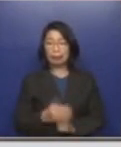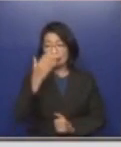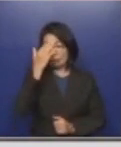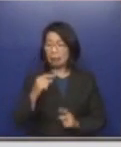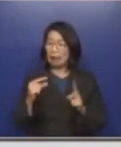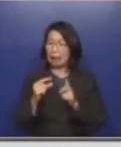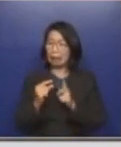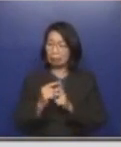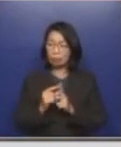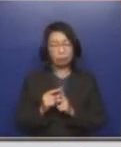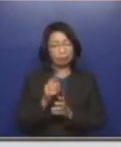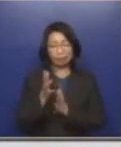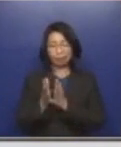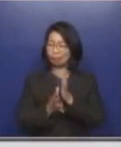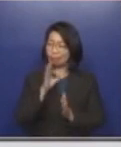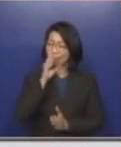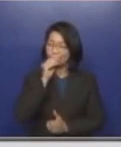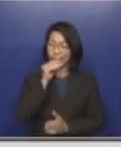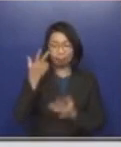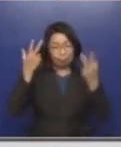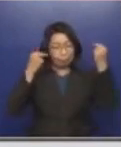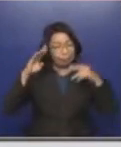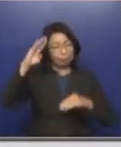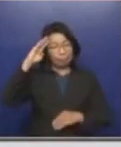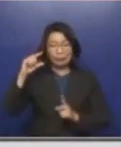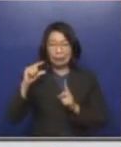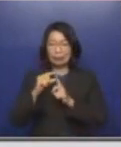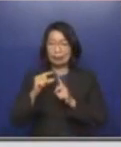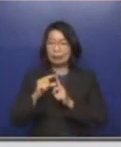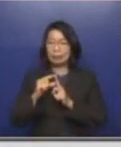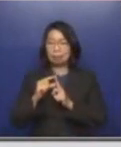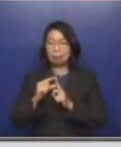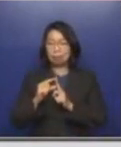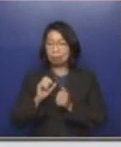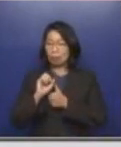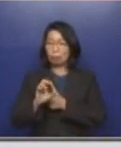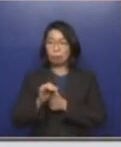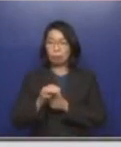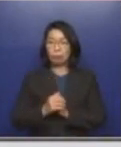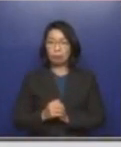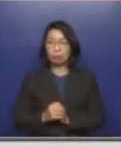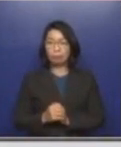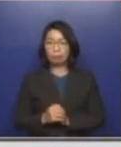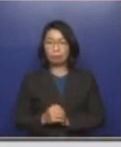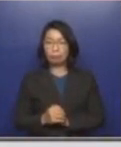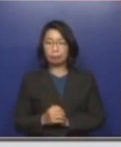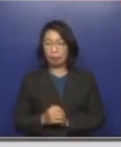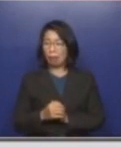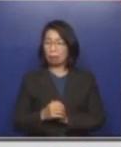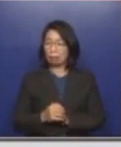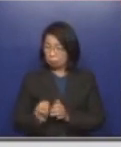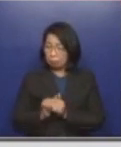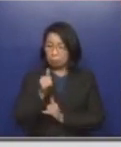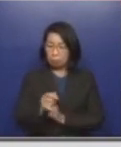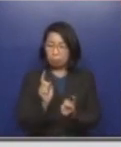ำพูดอันนี้ครับผมไม่อาจแนะนำท่านนายกว่าท่านทำไมไม่ไปแนะนำโรงแรม